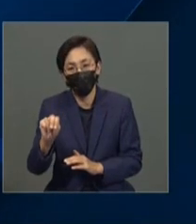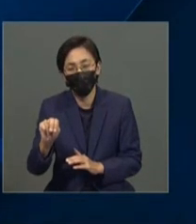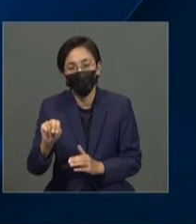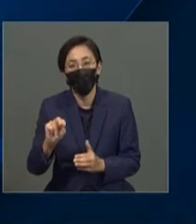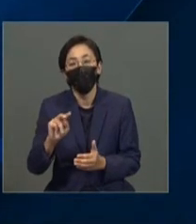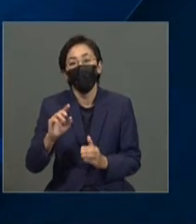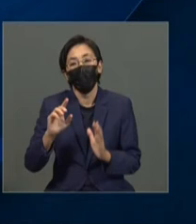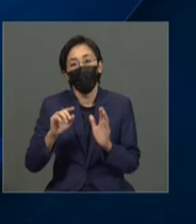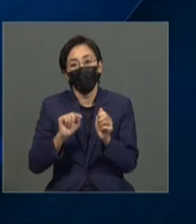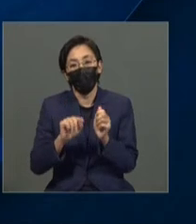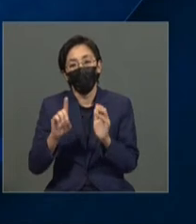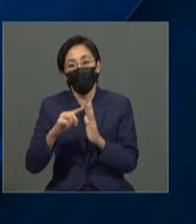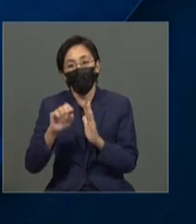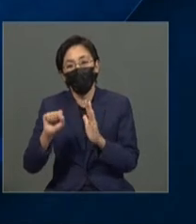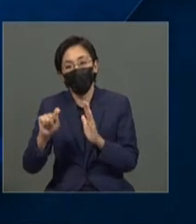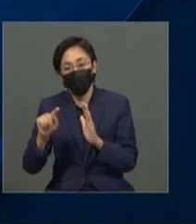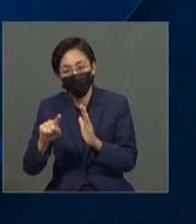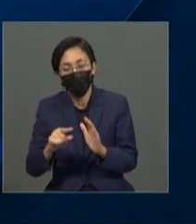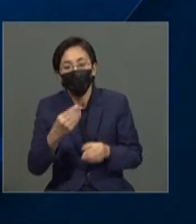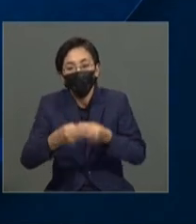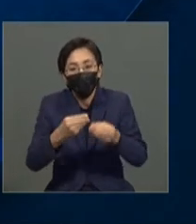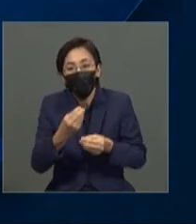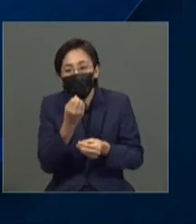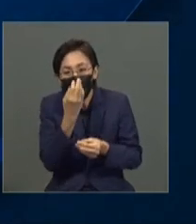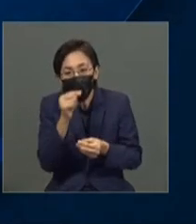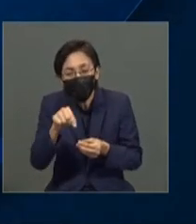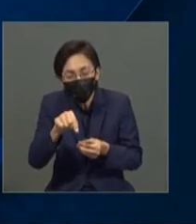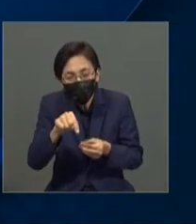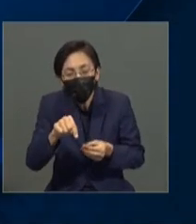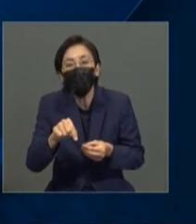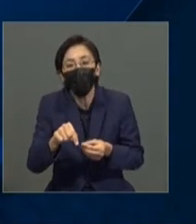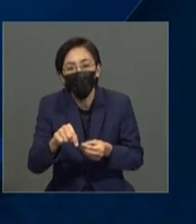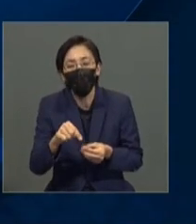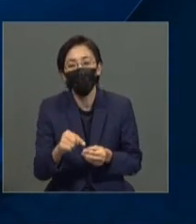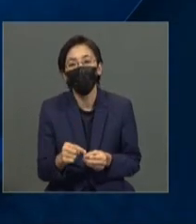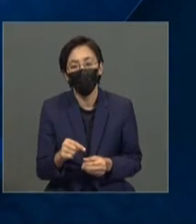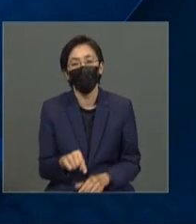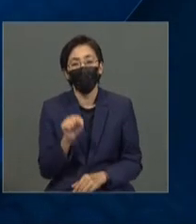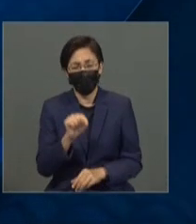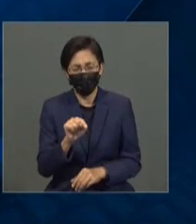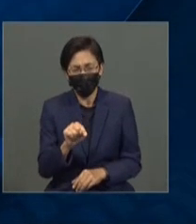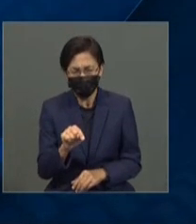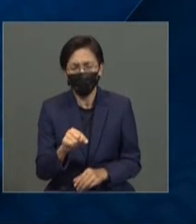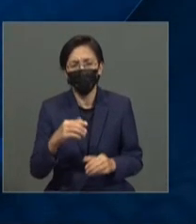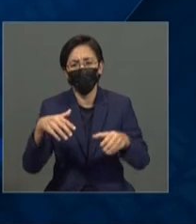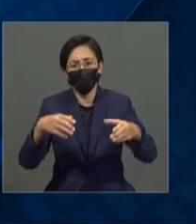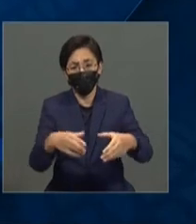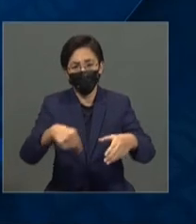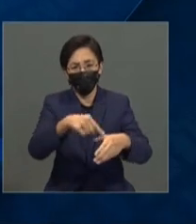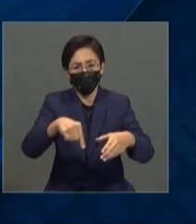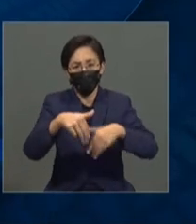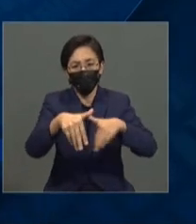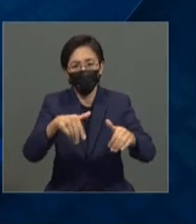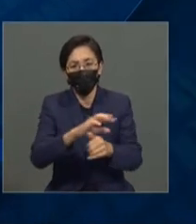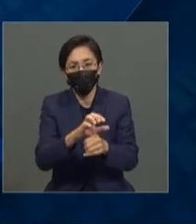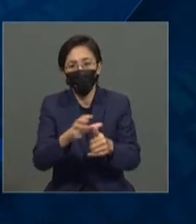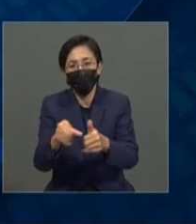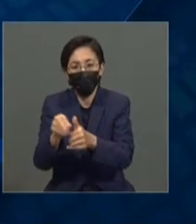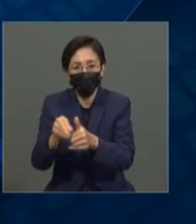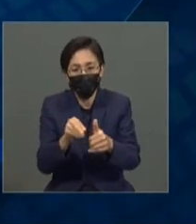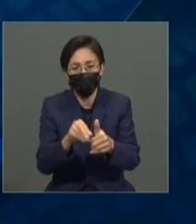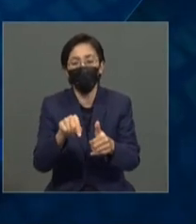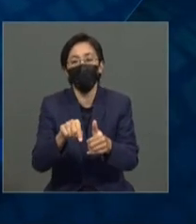ดุสิตปักคลองตลาดเขตพระนครอันนี้ถ้าเทียบให้เห็นภาพก็คือตรงนี้เป็นพื้นที่